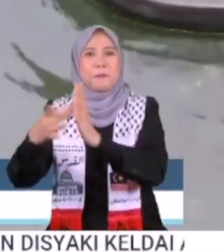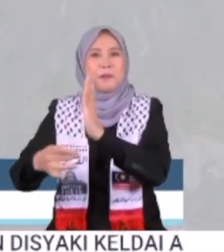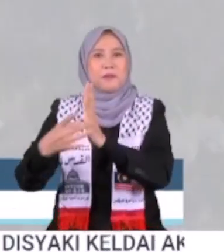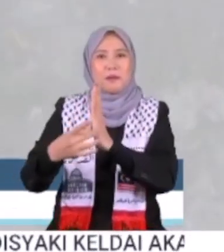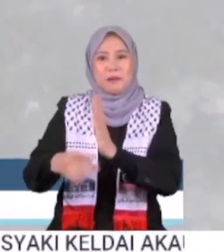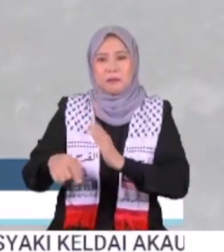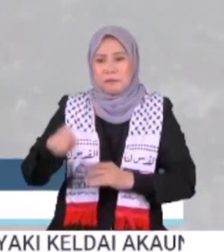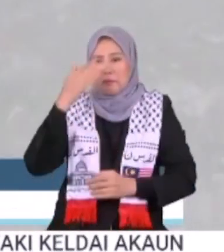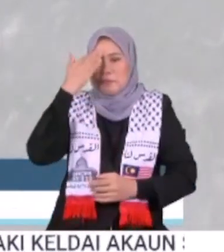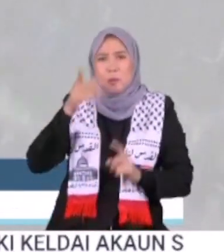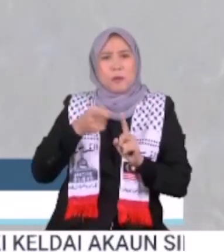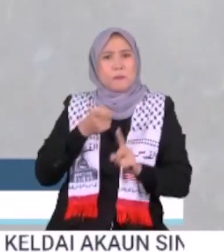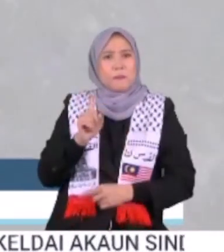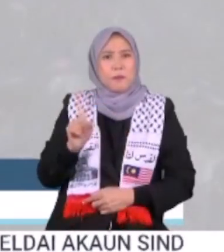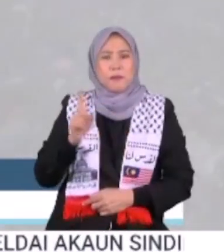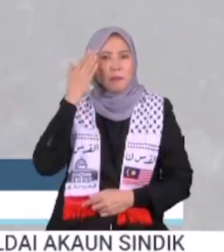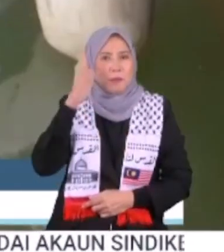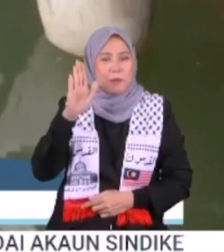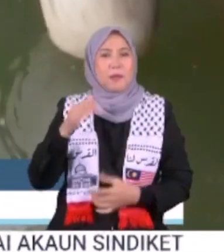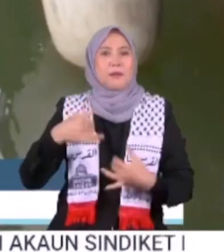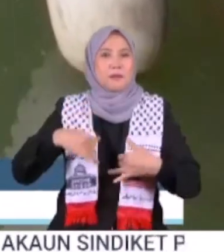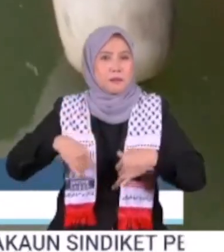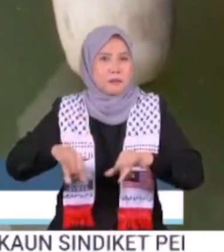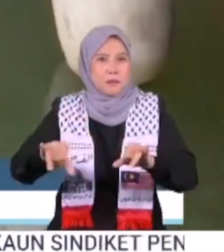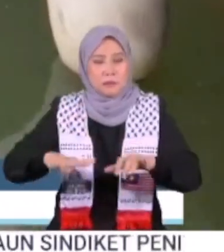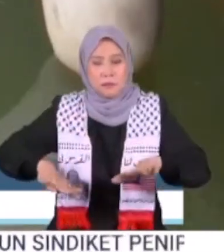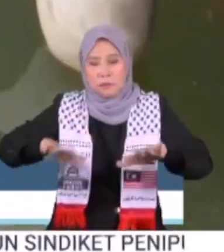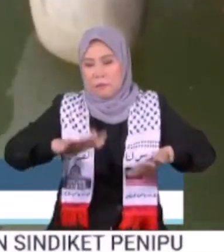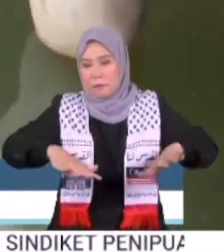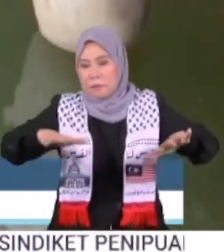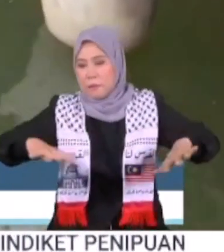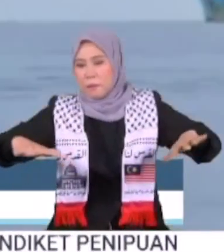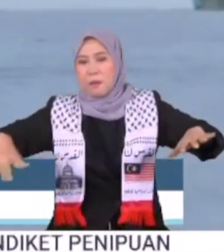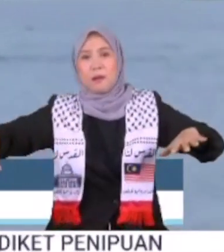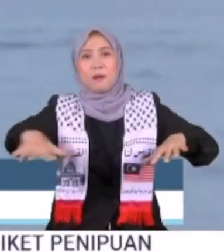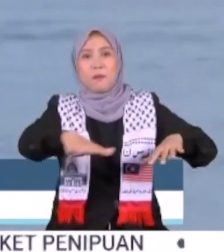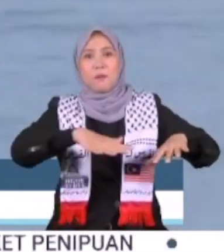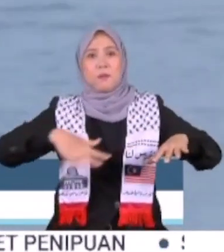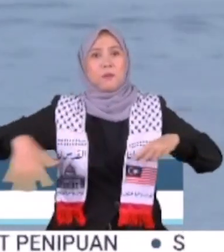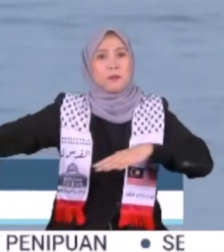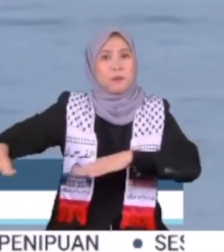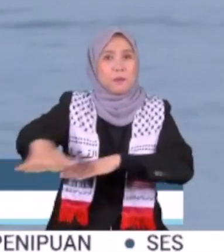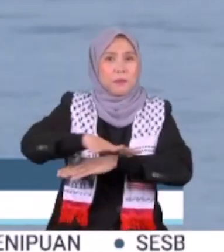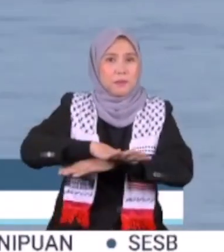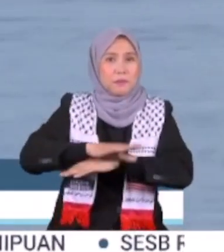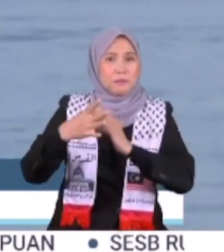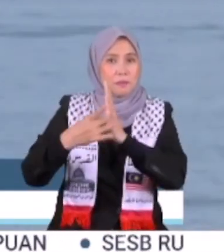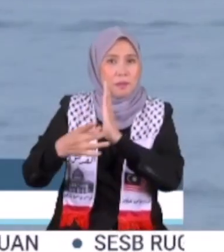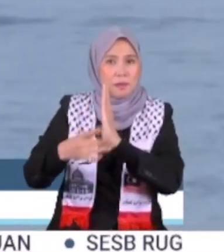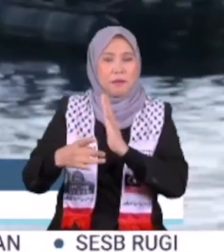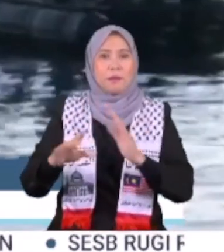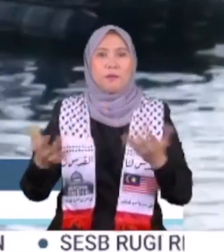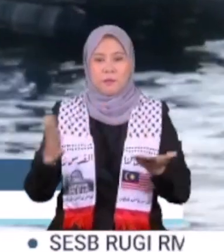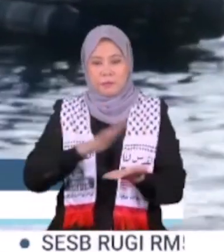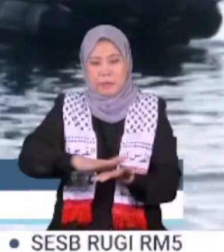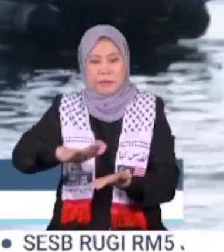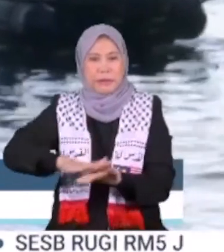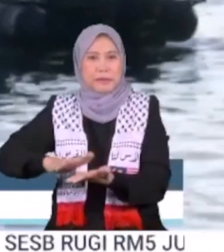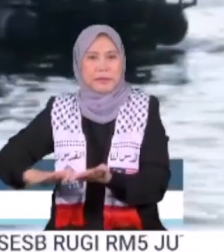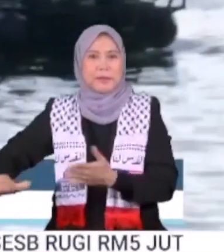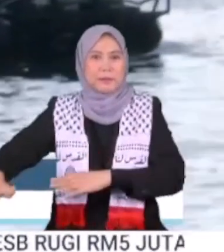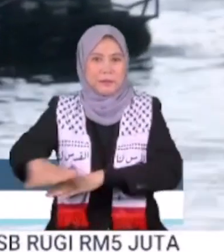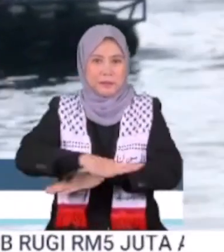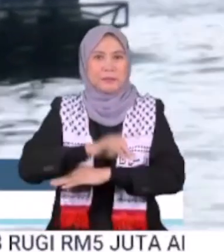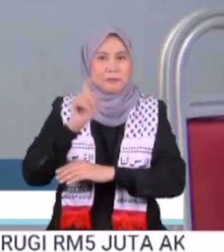minyak tidak diketahui punca dan masih berada di permukaan, maka plan PTPP pembersihan pantai diaktifkan